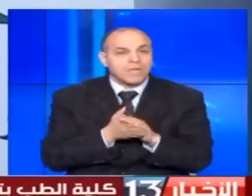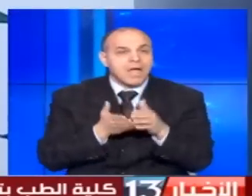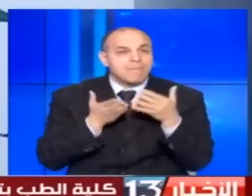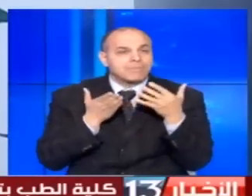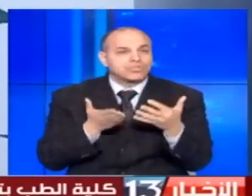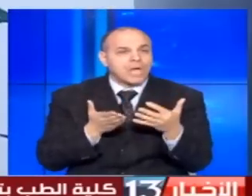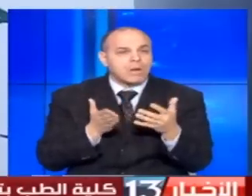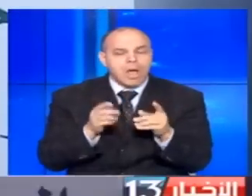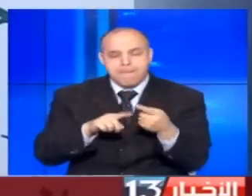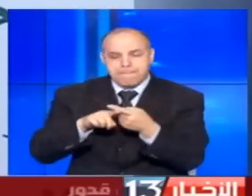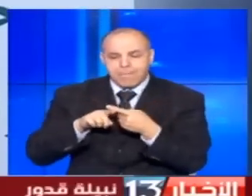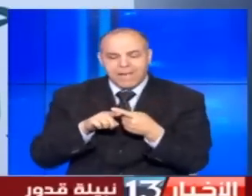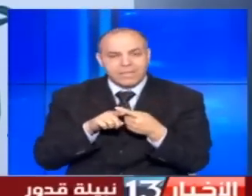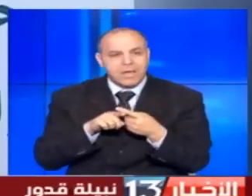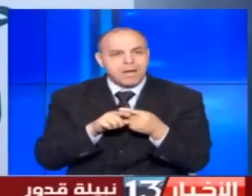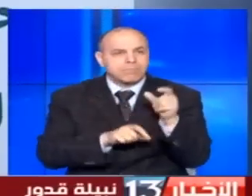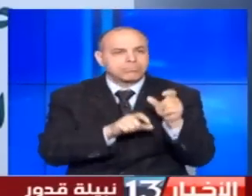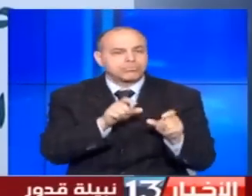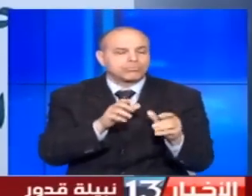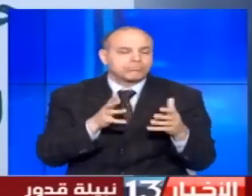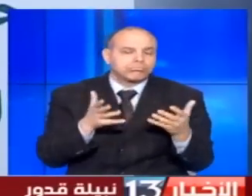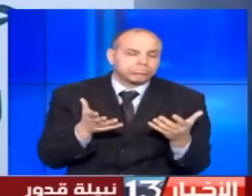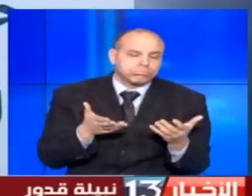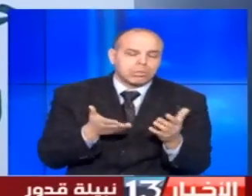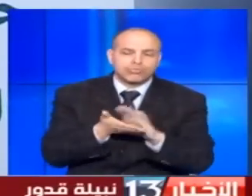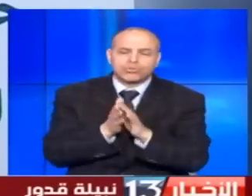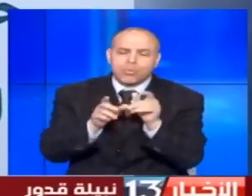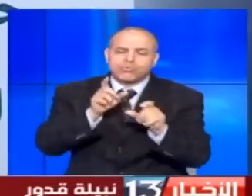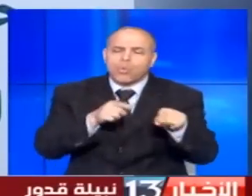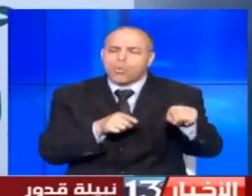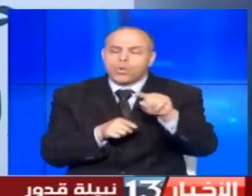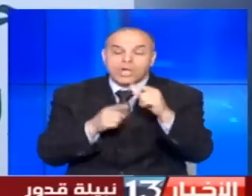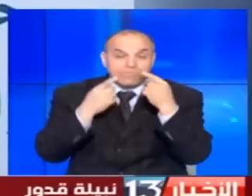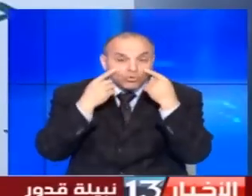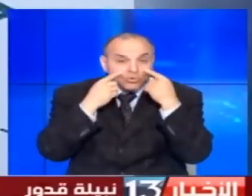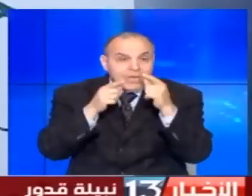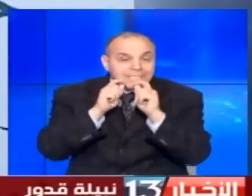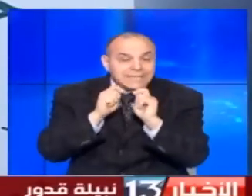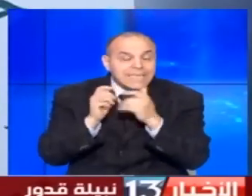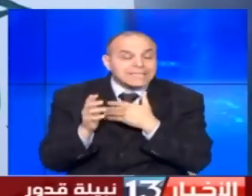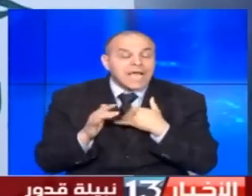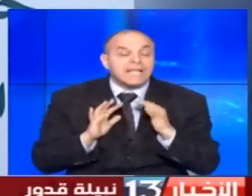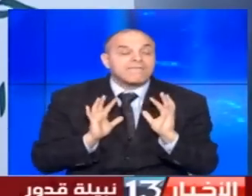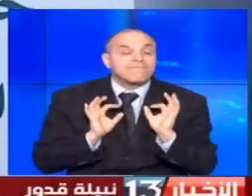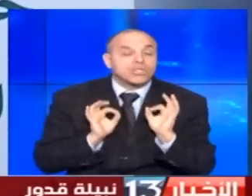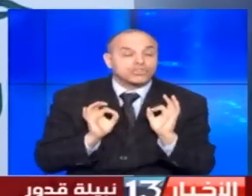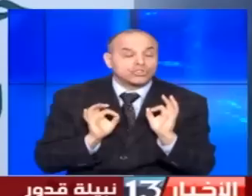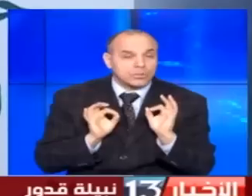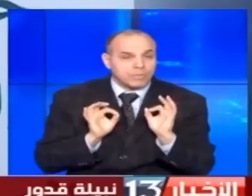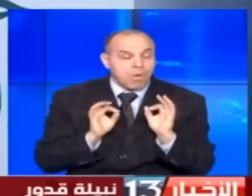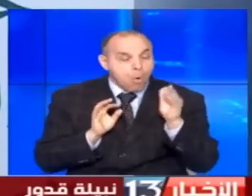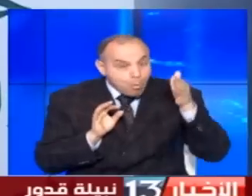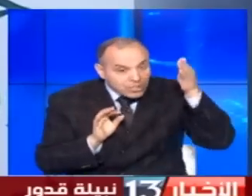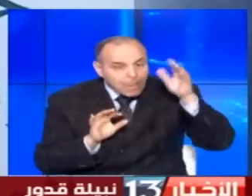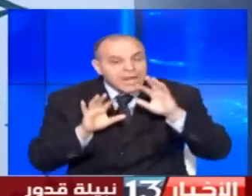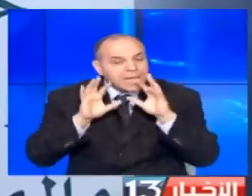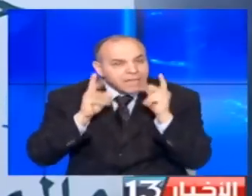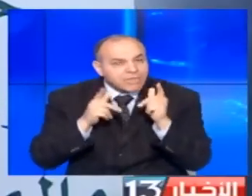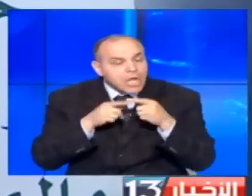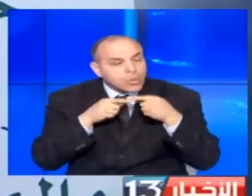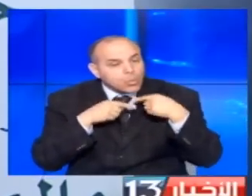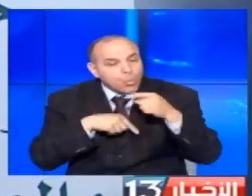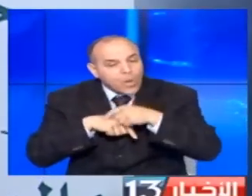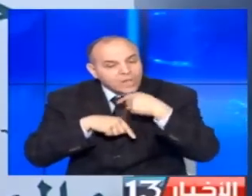بصفه تشاركيه مع الاطراف كيف ما قلت المجتمع الكل انه كيفاش يراو السياسه الصحيه باش تكون مستقبلا على مدى